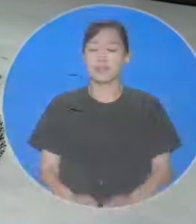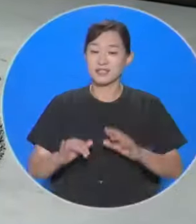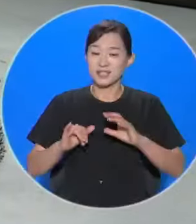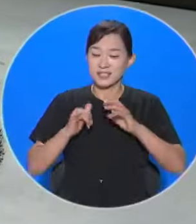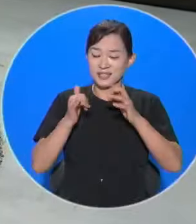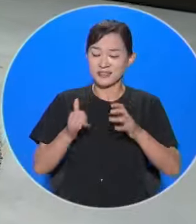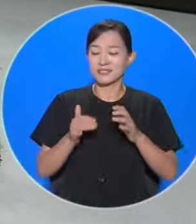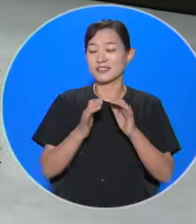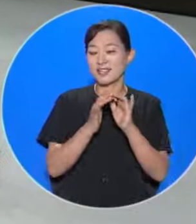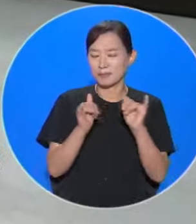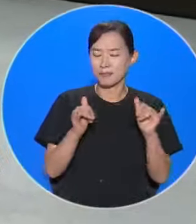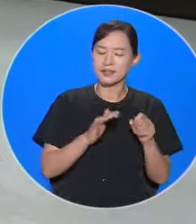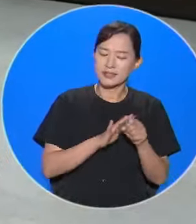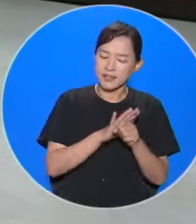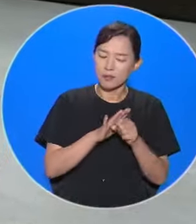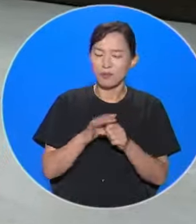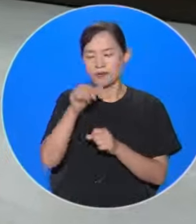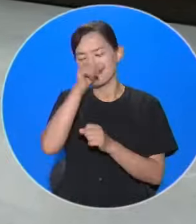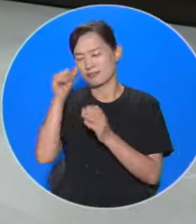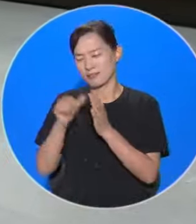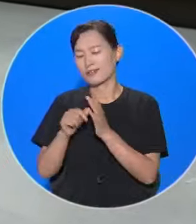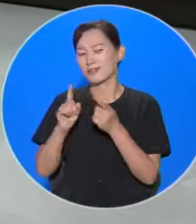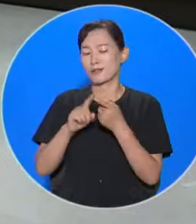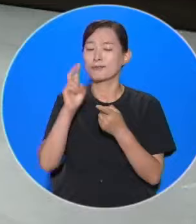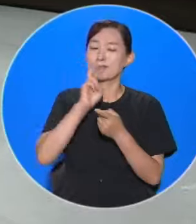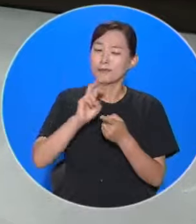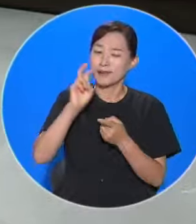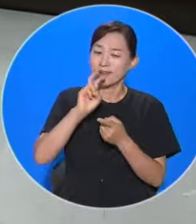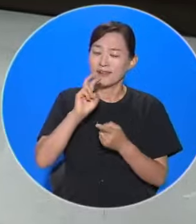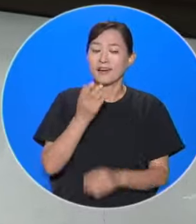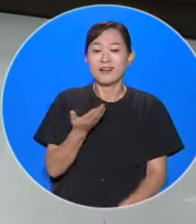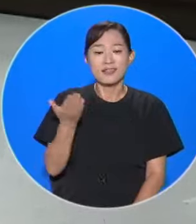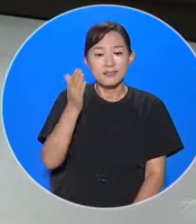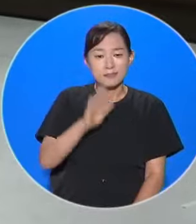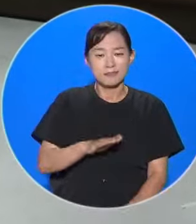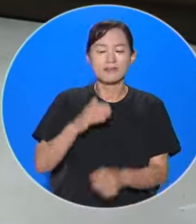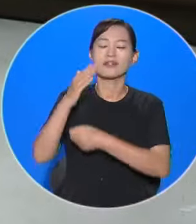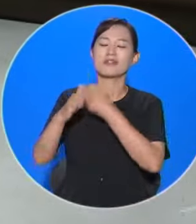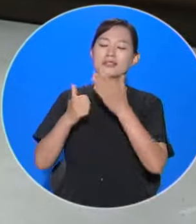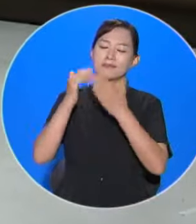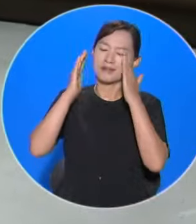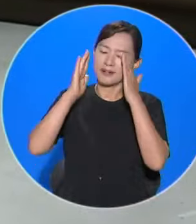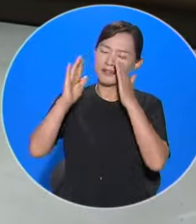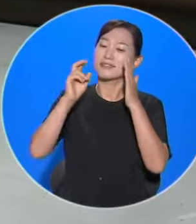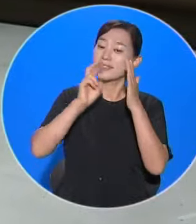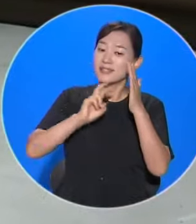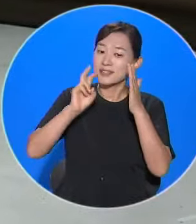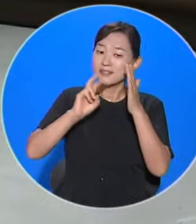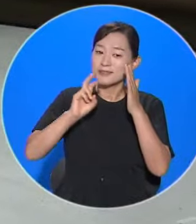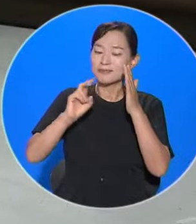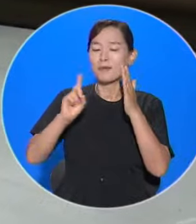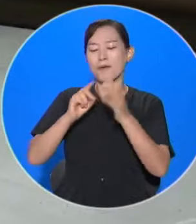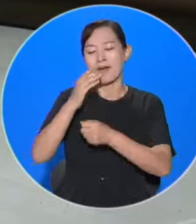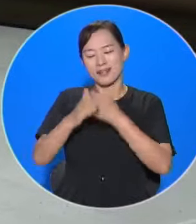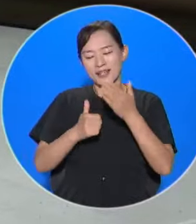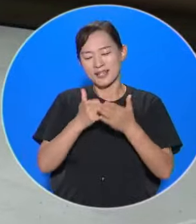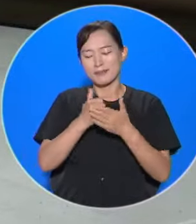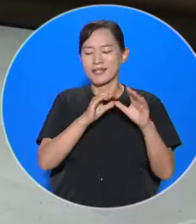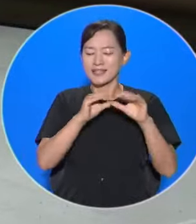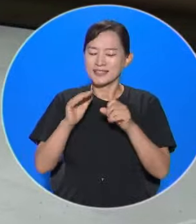세상은 사람들의 사랑과 인생에 대해 노래합니다. 하지만 하나님을 향한 찬양은 하나님의